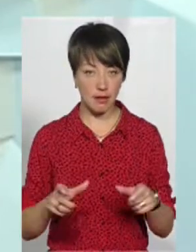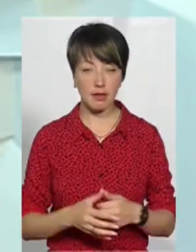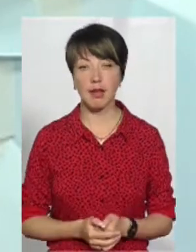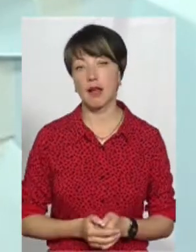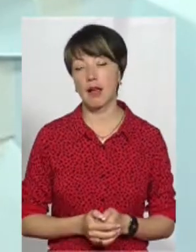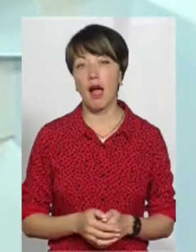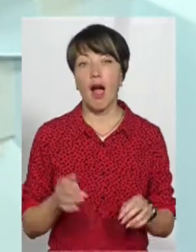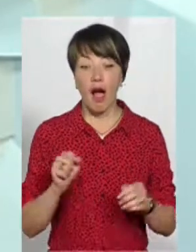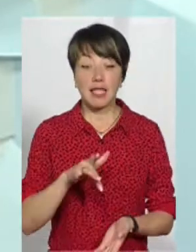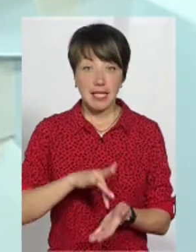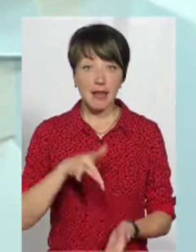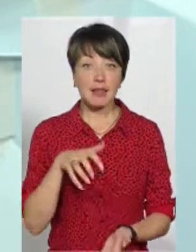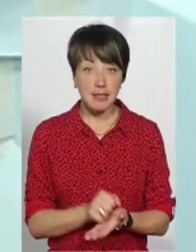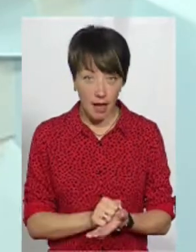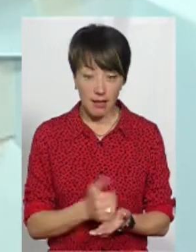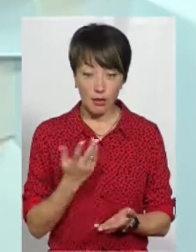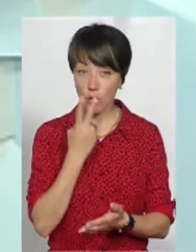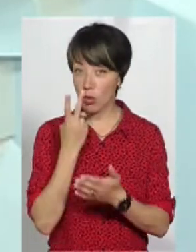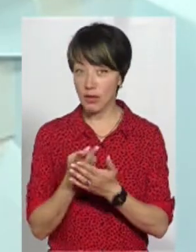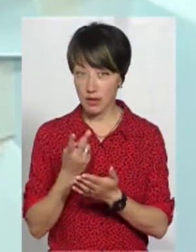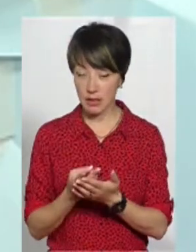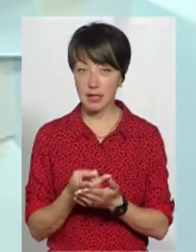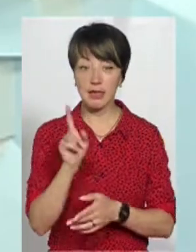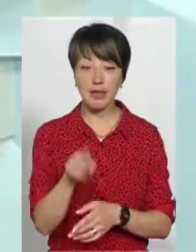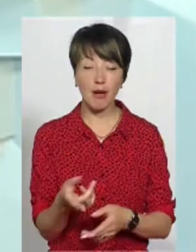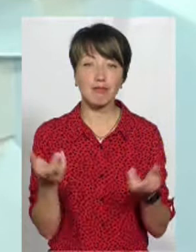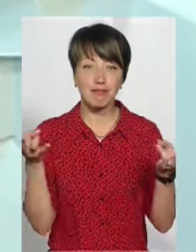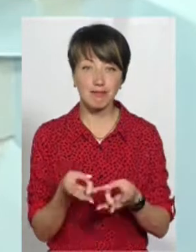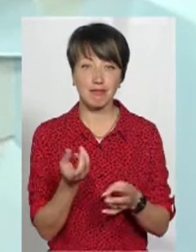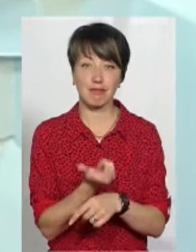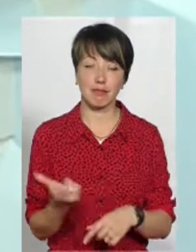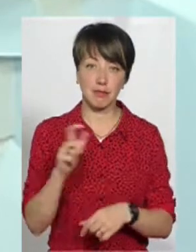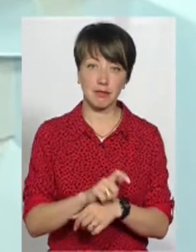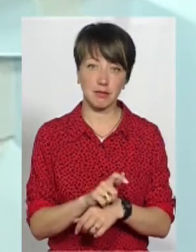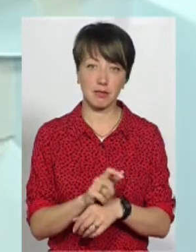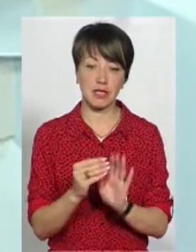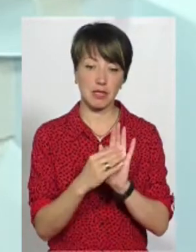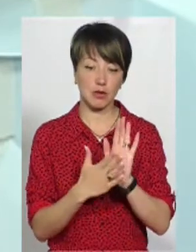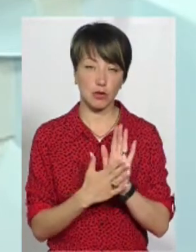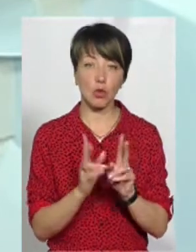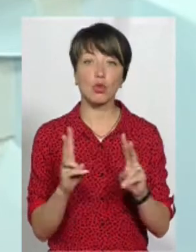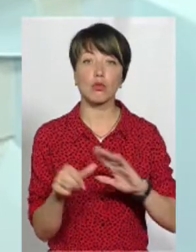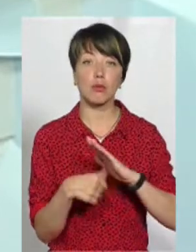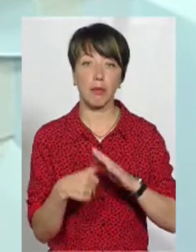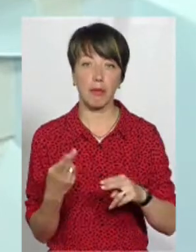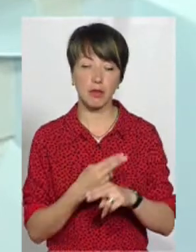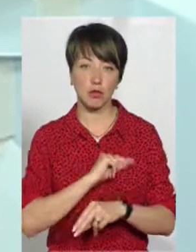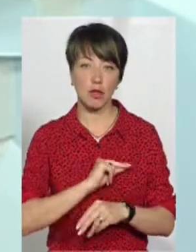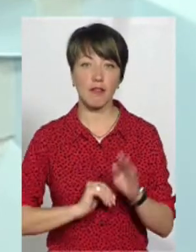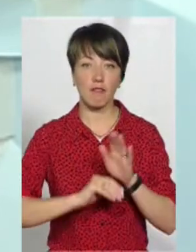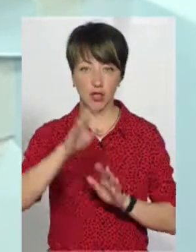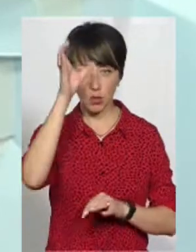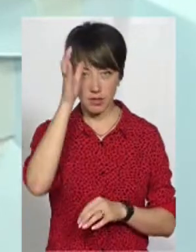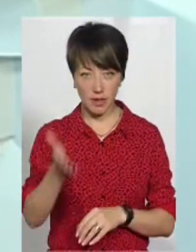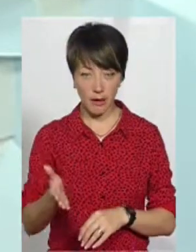А в центрі зайнятості, якщо ми подивимося, там переважають зареєстровані безробітні люди з вищою